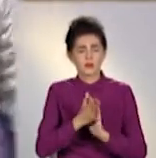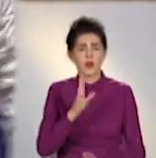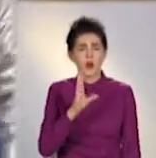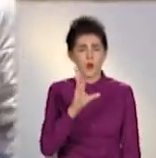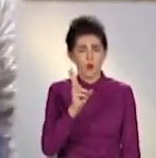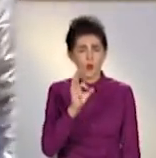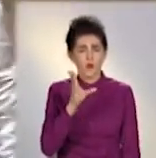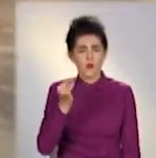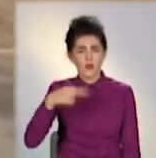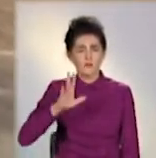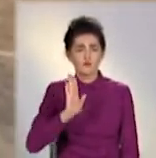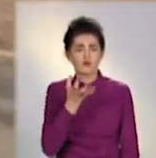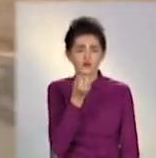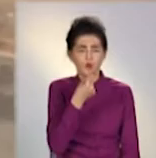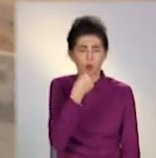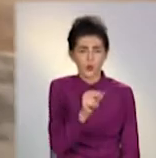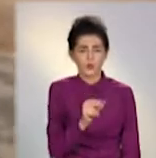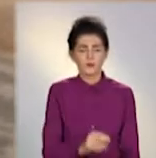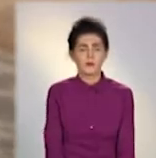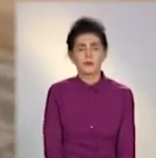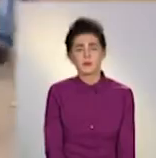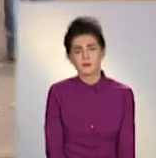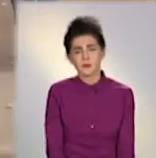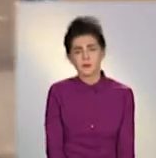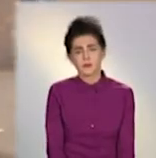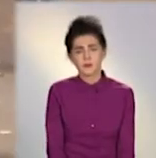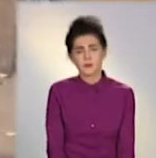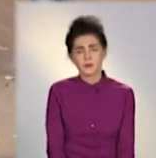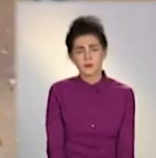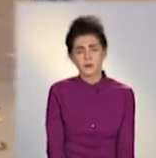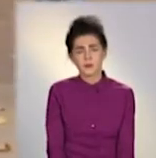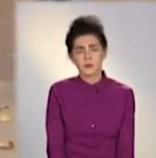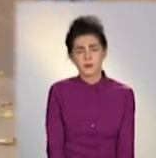у місті не покращиться. Марія Сергієва, Максим Кривошенко, телеканал «Донбас».